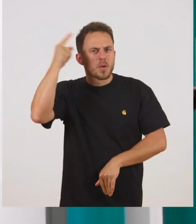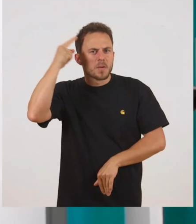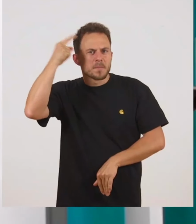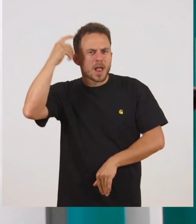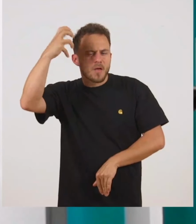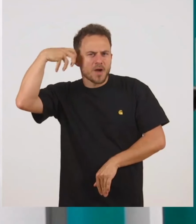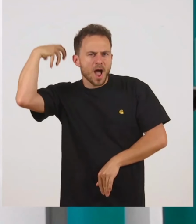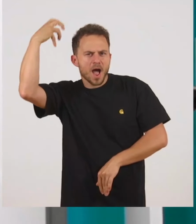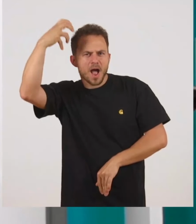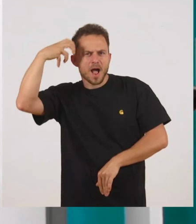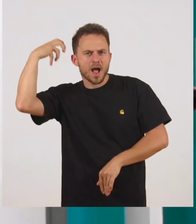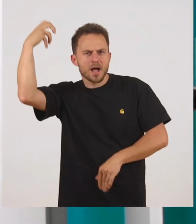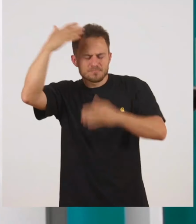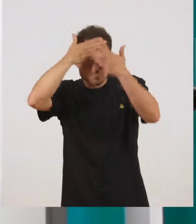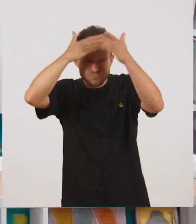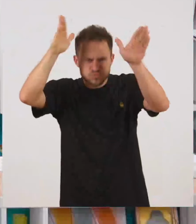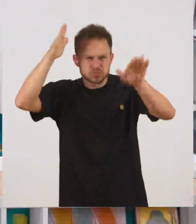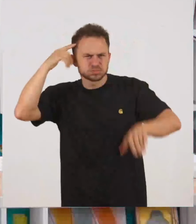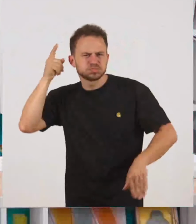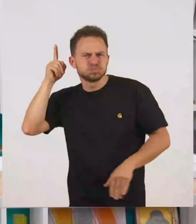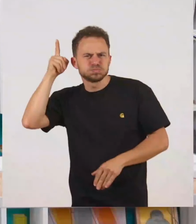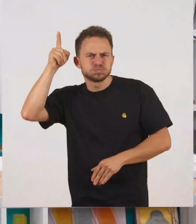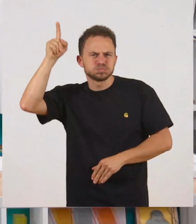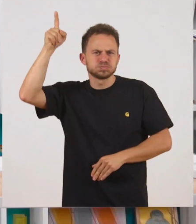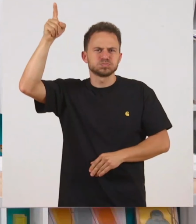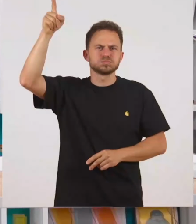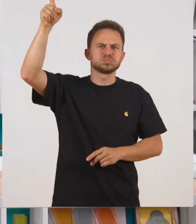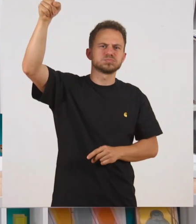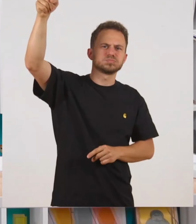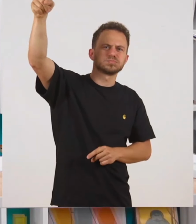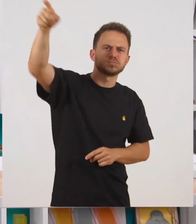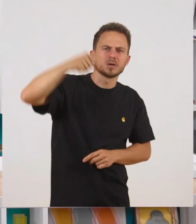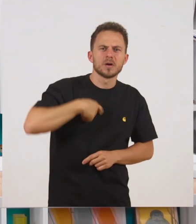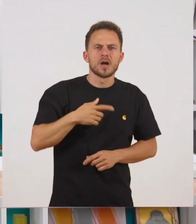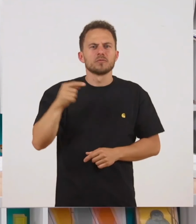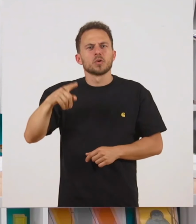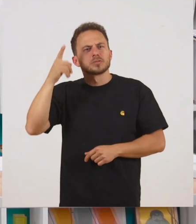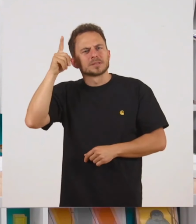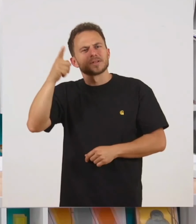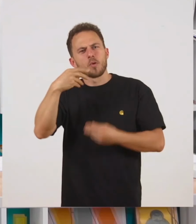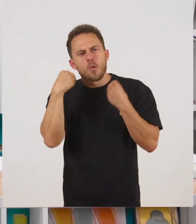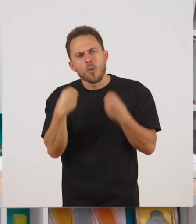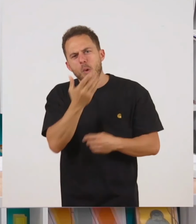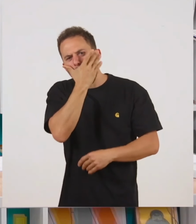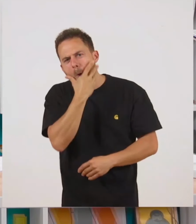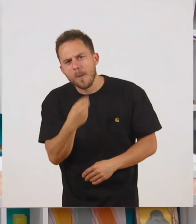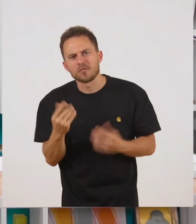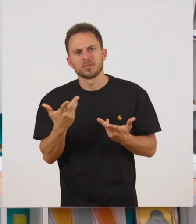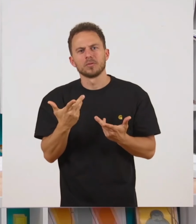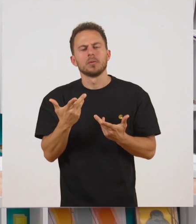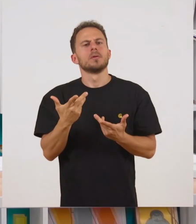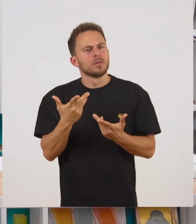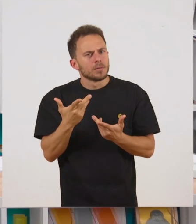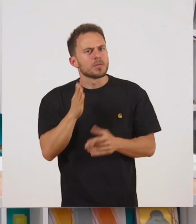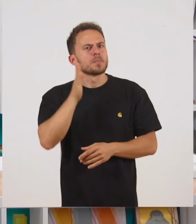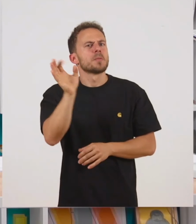σήμερα θα βάλουμε το μυαλό μας. Και θα κάνουμε ένα πολύ ωραίο ταξίδι. Πού θα πάμε σήμερα